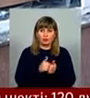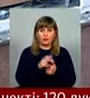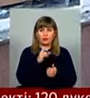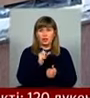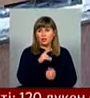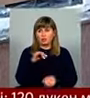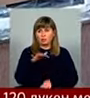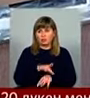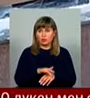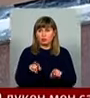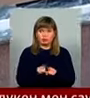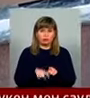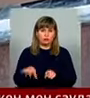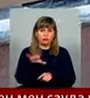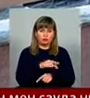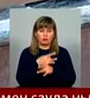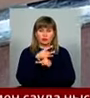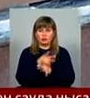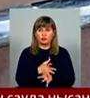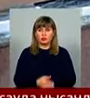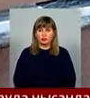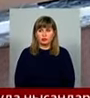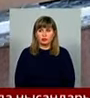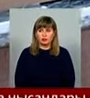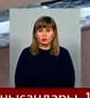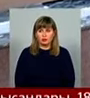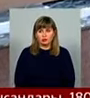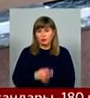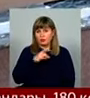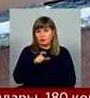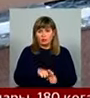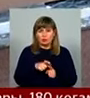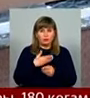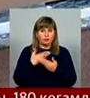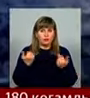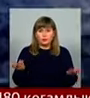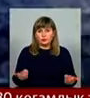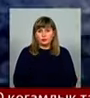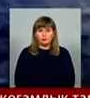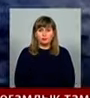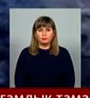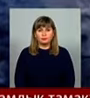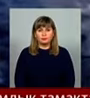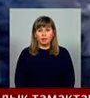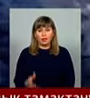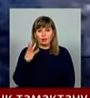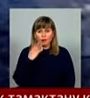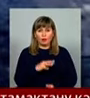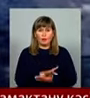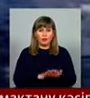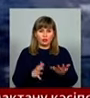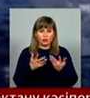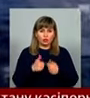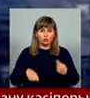все разбито. И все. Комментариев нету, no comments. В Алматы продолжают